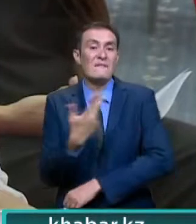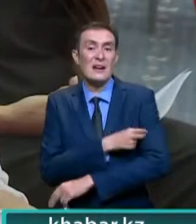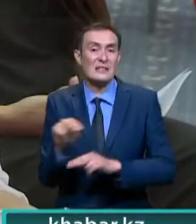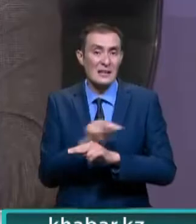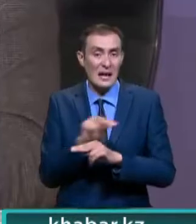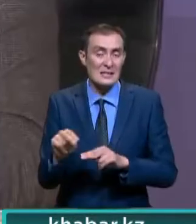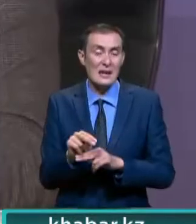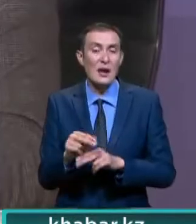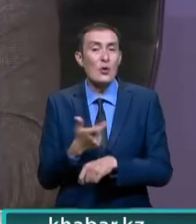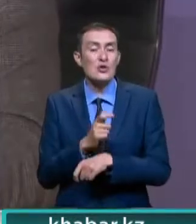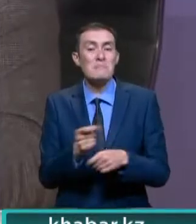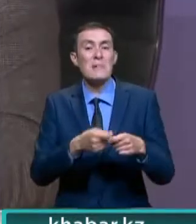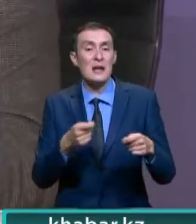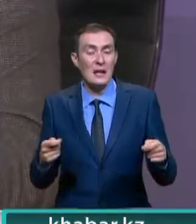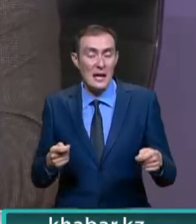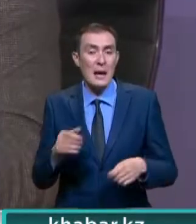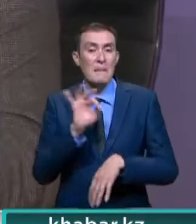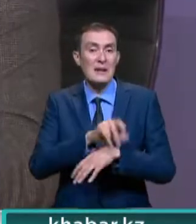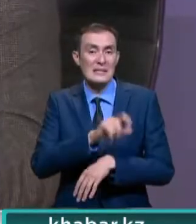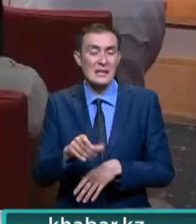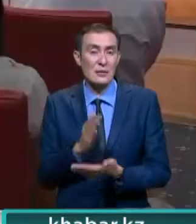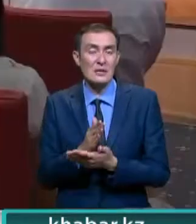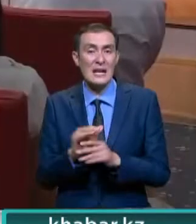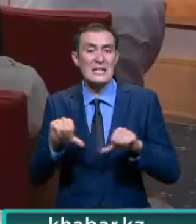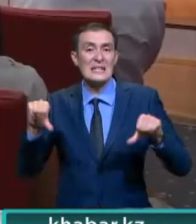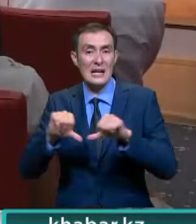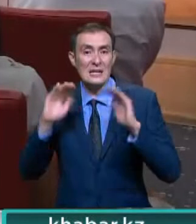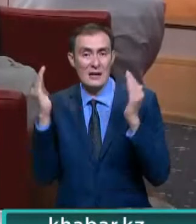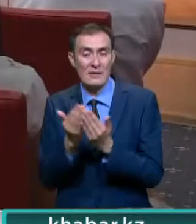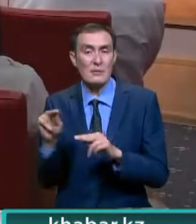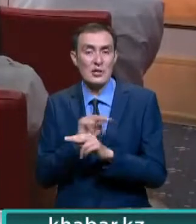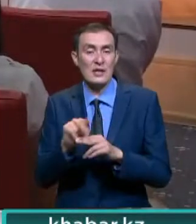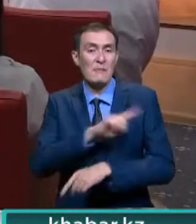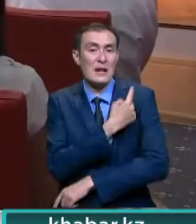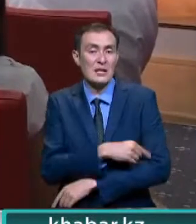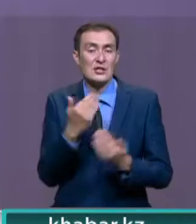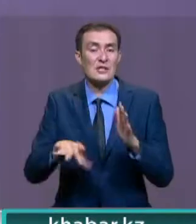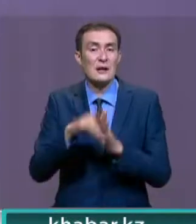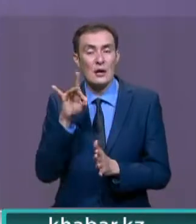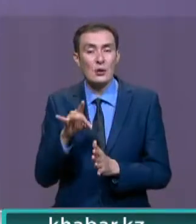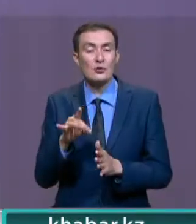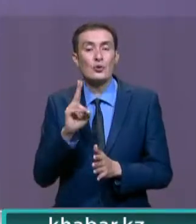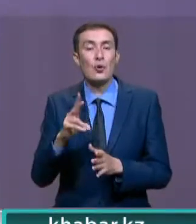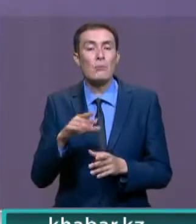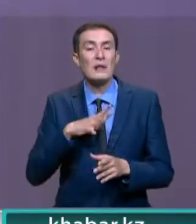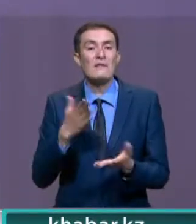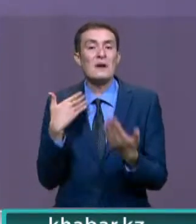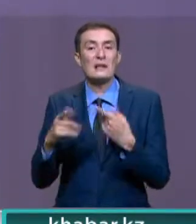вакцинация, кстати, ведется медленно. Пациенты находятся на изолированном лечении в больнице. Сейчас определяют круг контактных